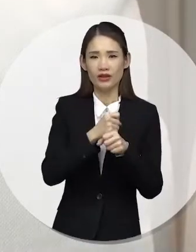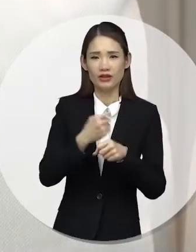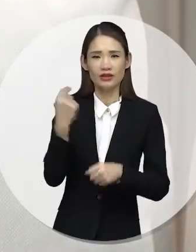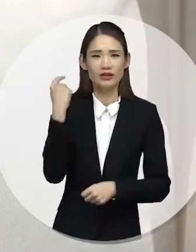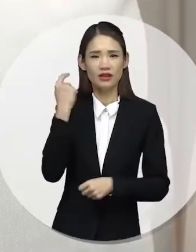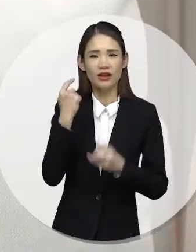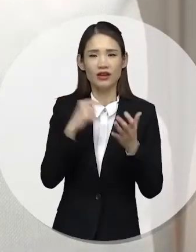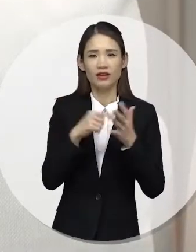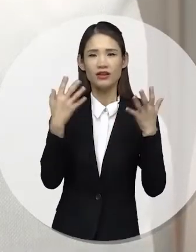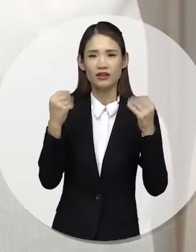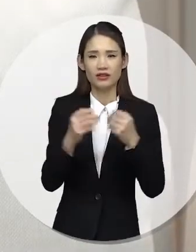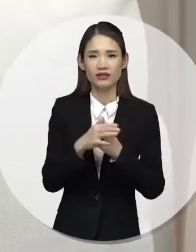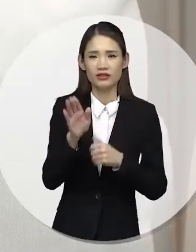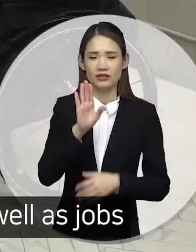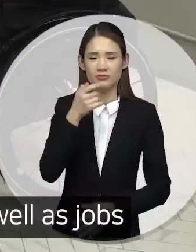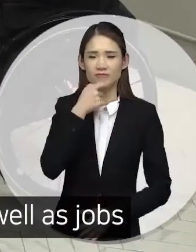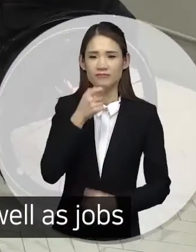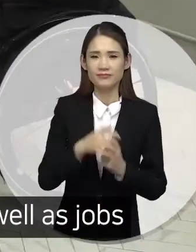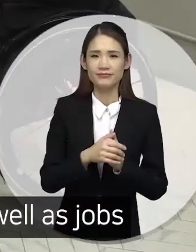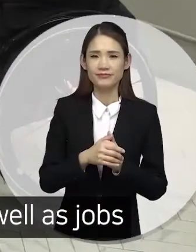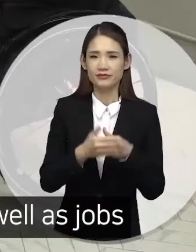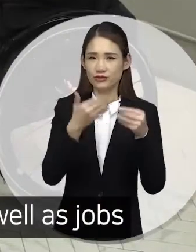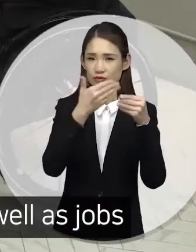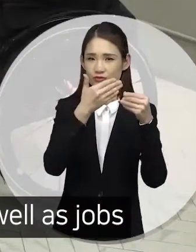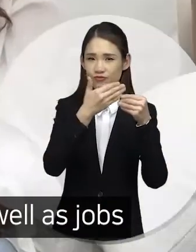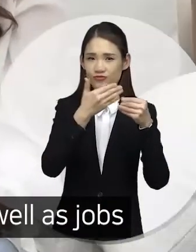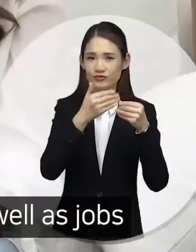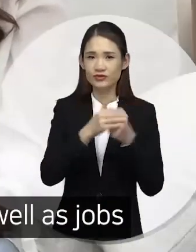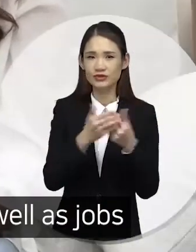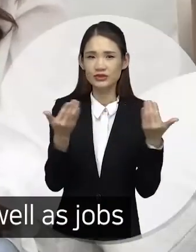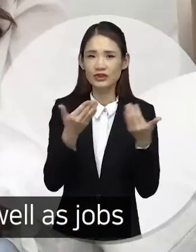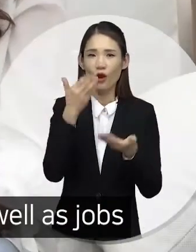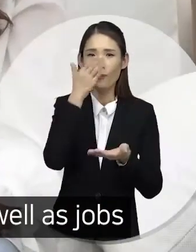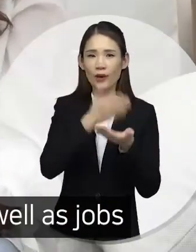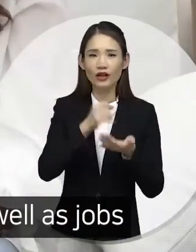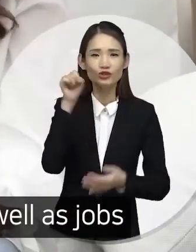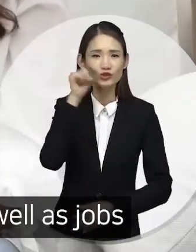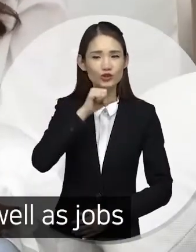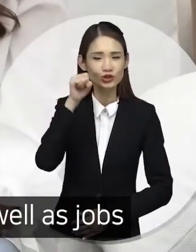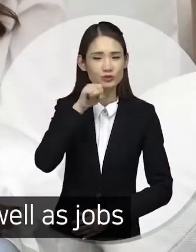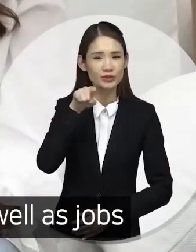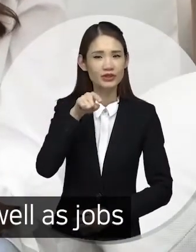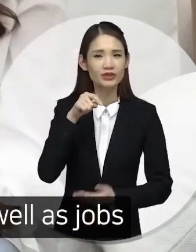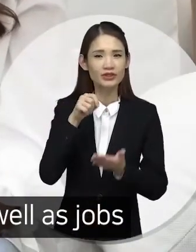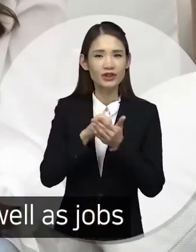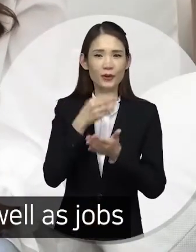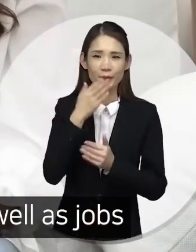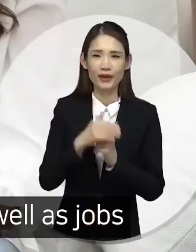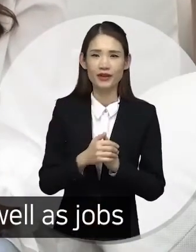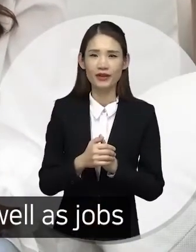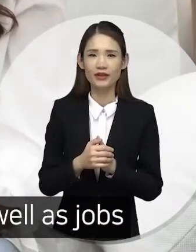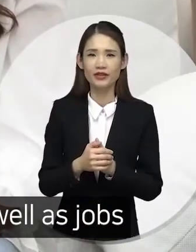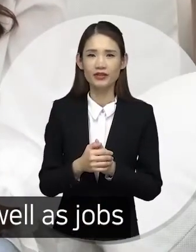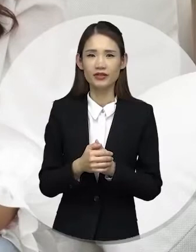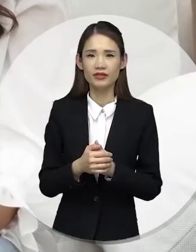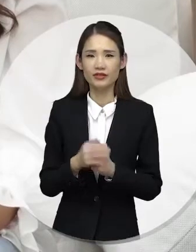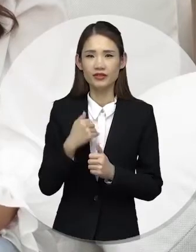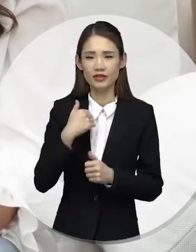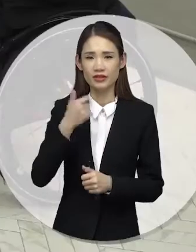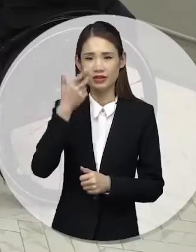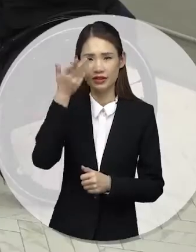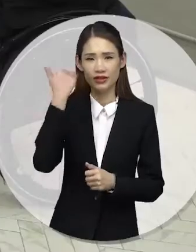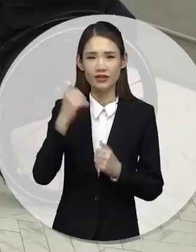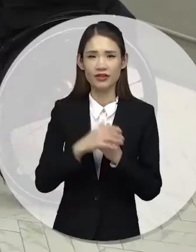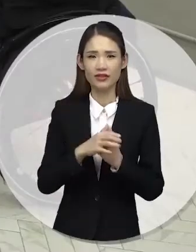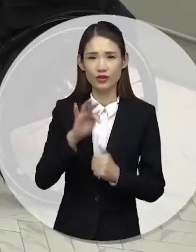이 말 너무 많이 들어서 이 말도 싫고. 9번이 직업 말고 취미에도 저거 할 수 있을 것 같다고 생각하는데 제가